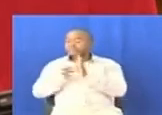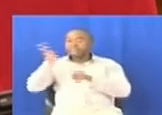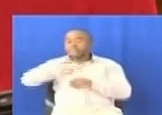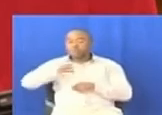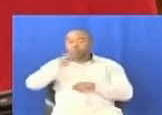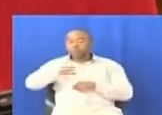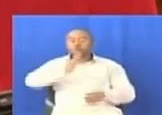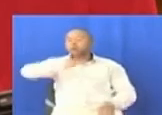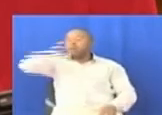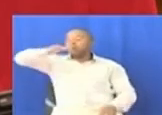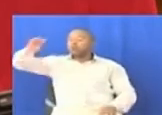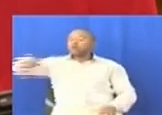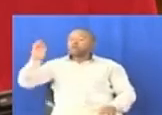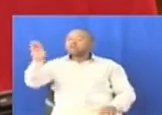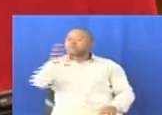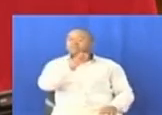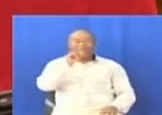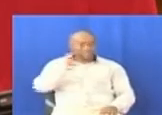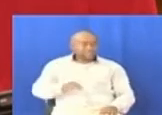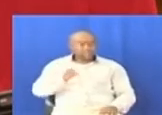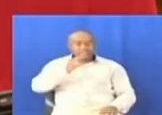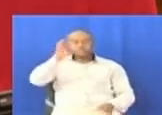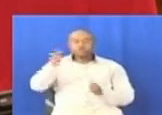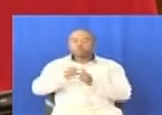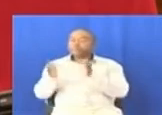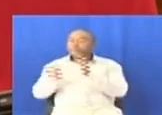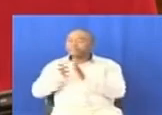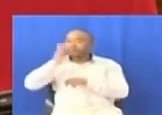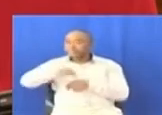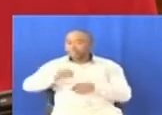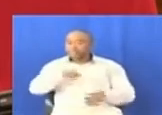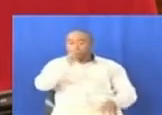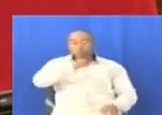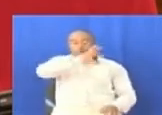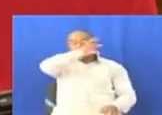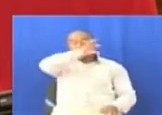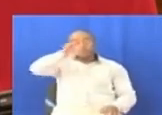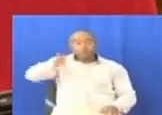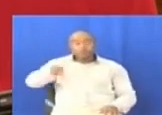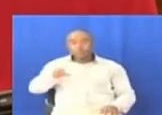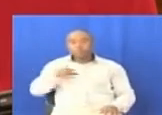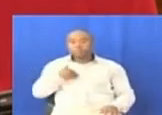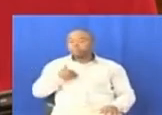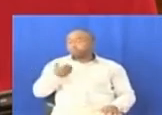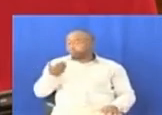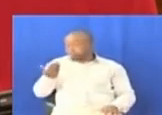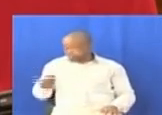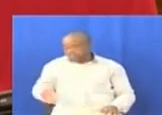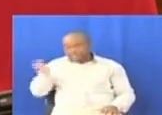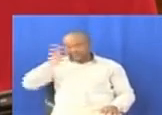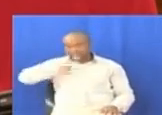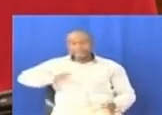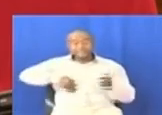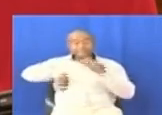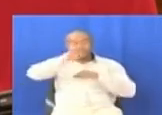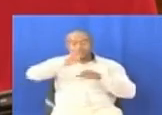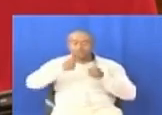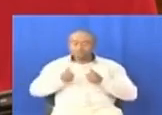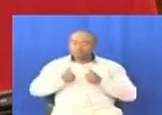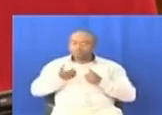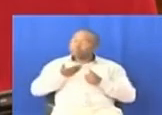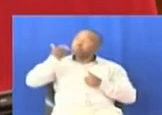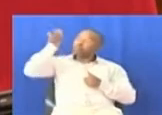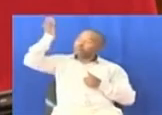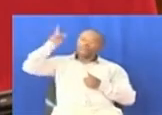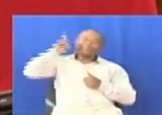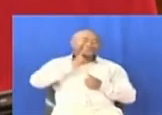Morogoro nawaambia corona itakwisha. Wananchi wote wa mikoa yote corona itakwisha. Tumtumaini Bwana kwa kila